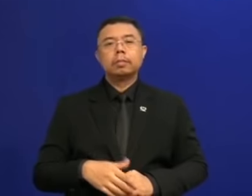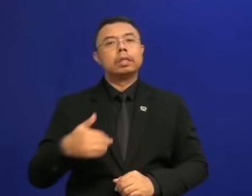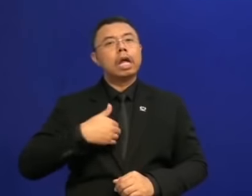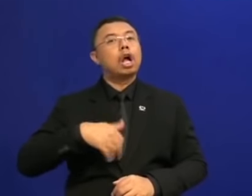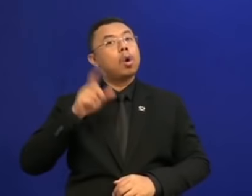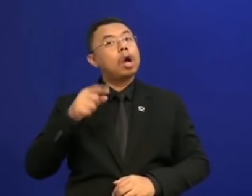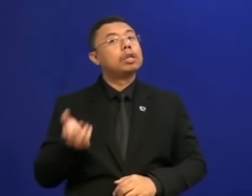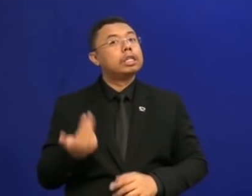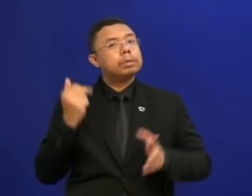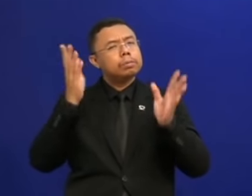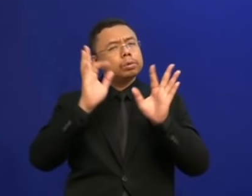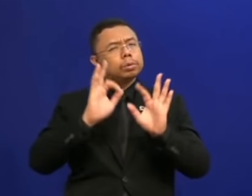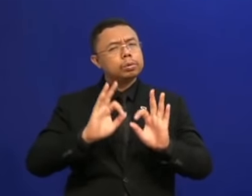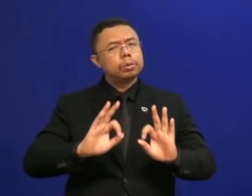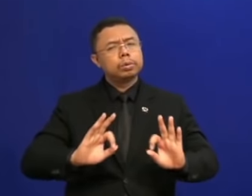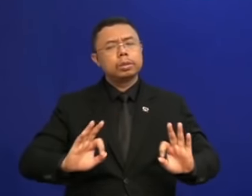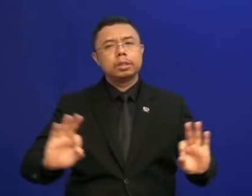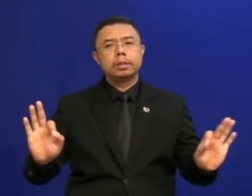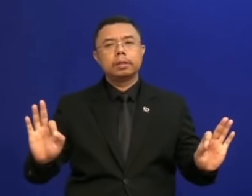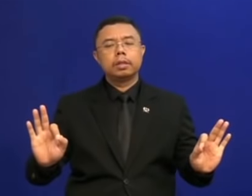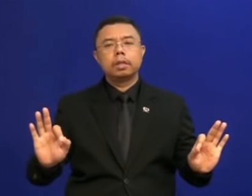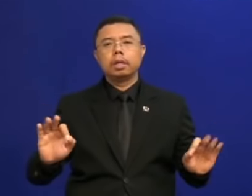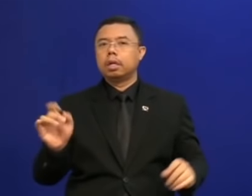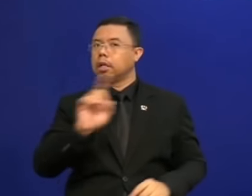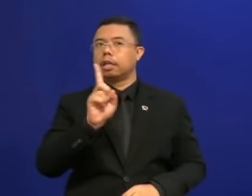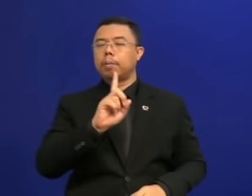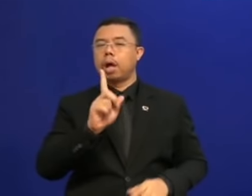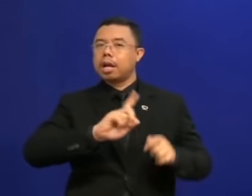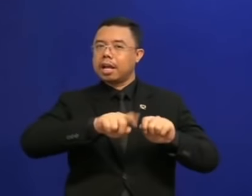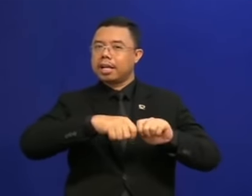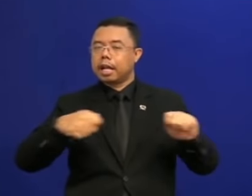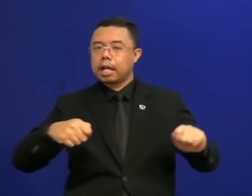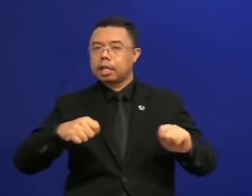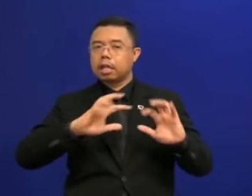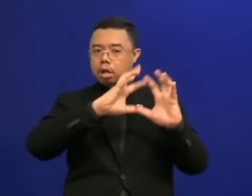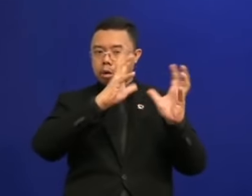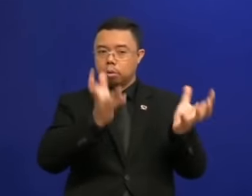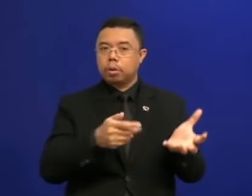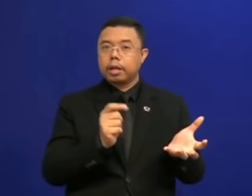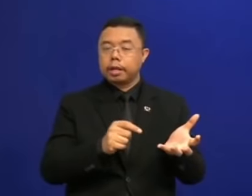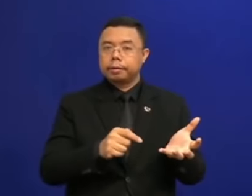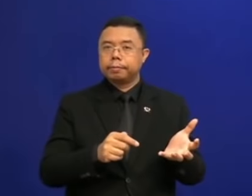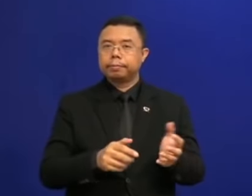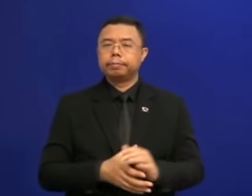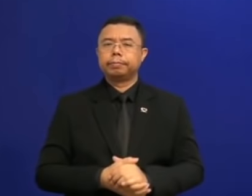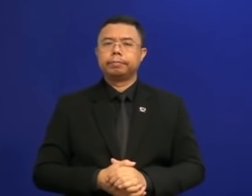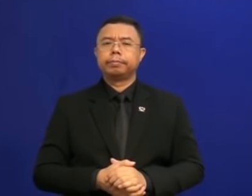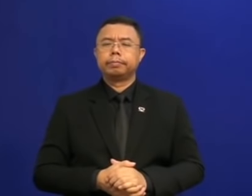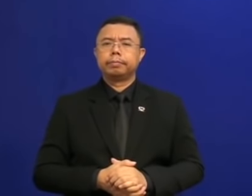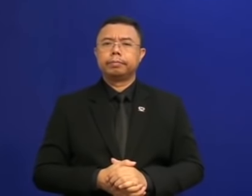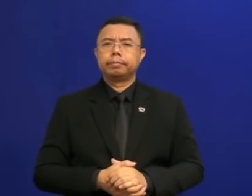Aku harus hidup suci. Tidak boleh ada ikatan dunia ini, ya.